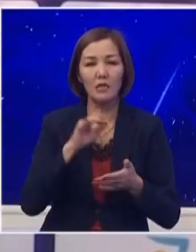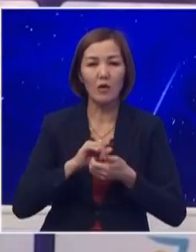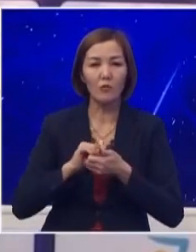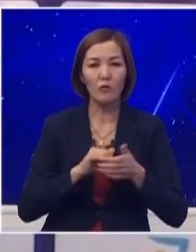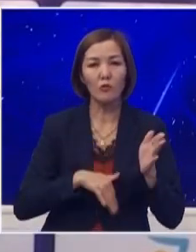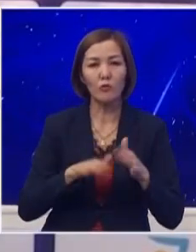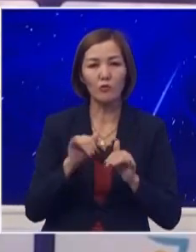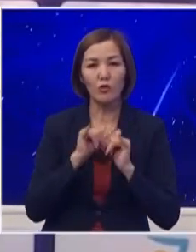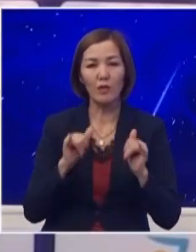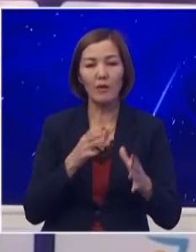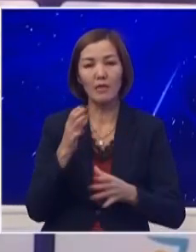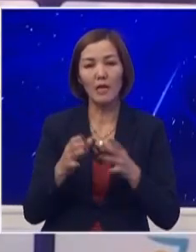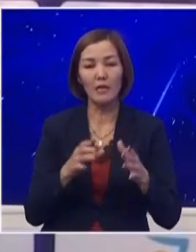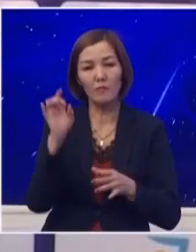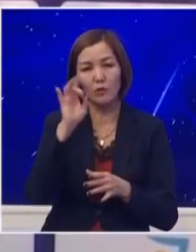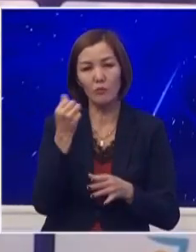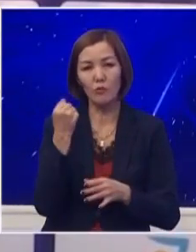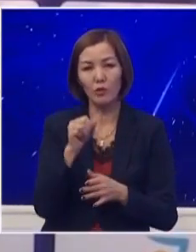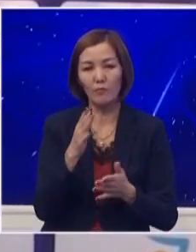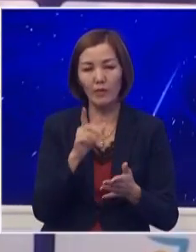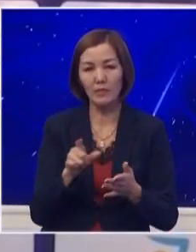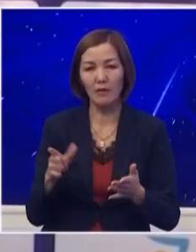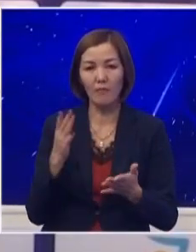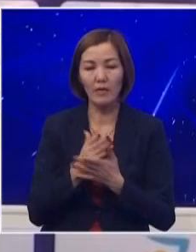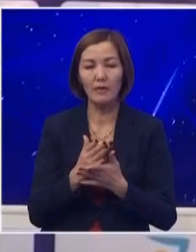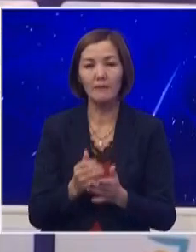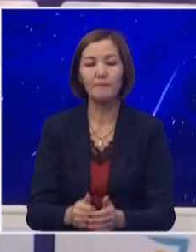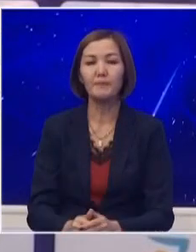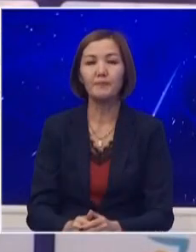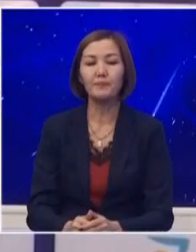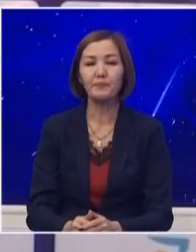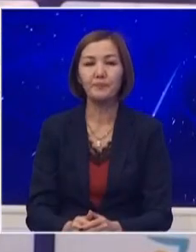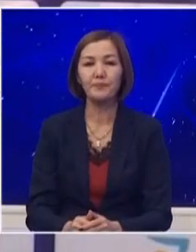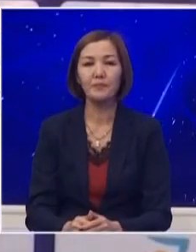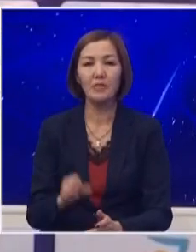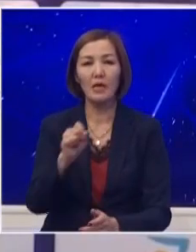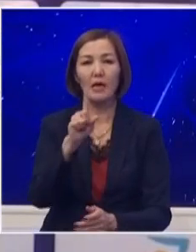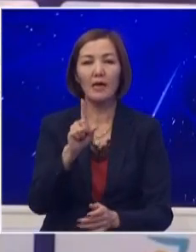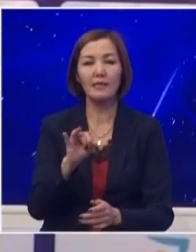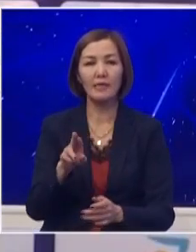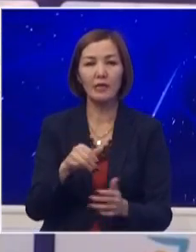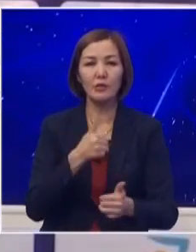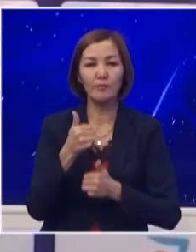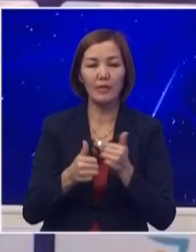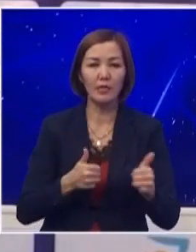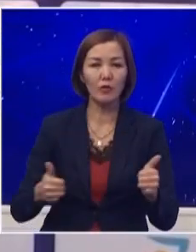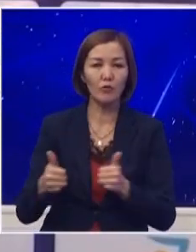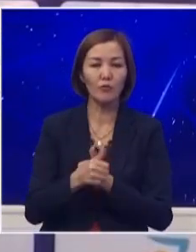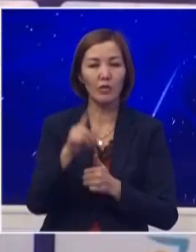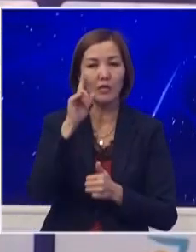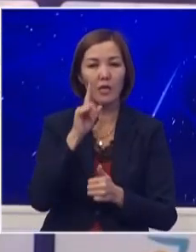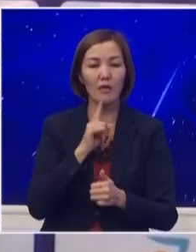жаман емес. Әлем чемпиондары бар, әлем чемпионатының жүлдегерлері бар. Мына Азия чемпионаттарында топ жарып жүрген осы